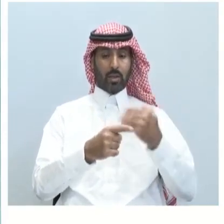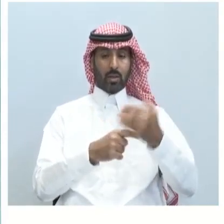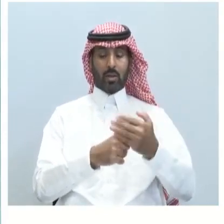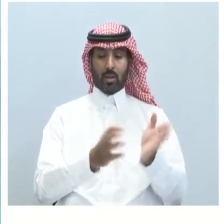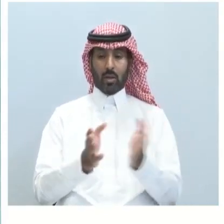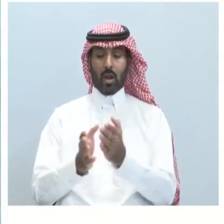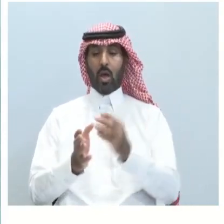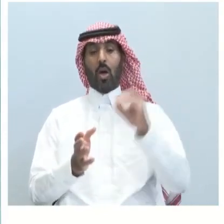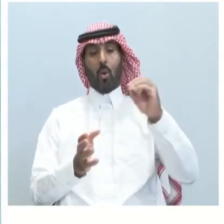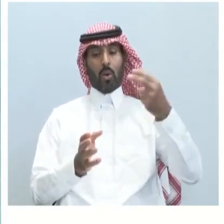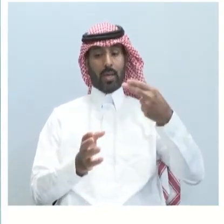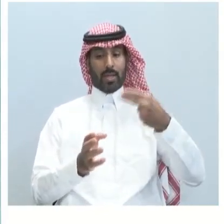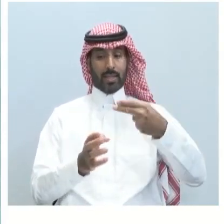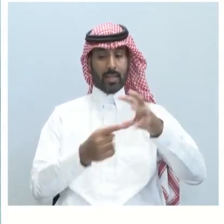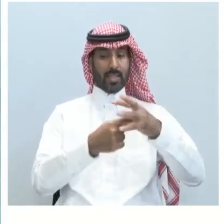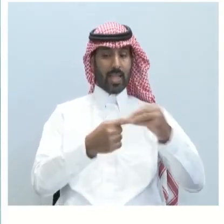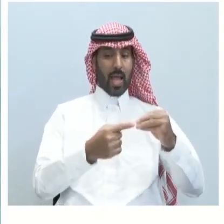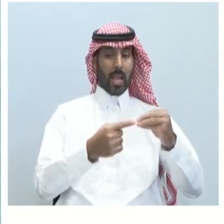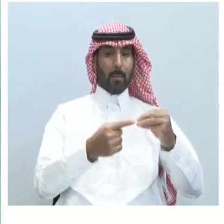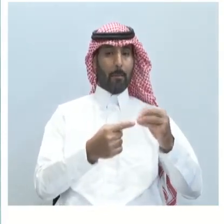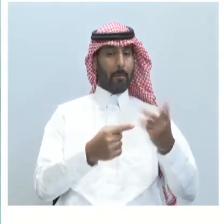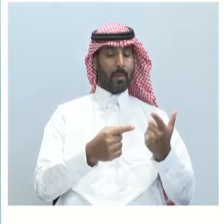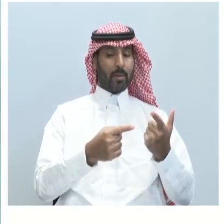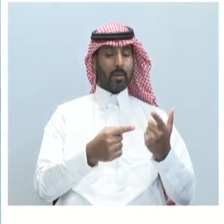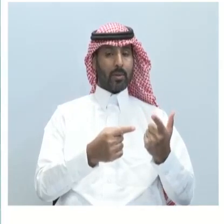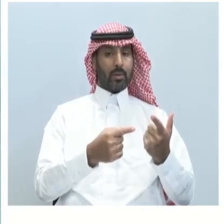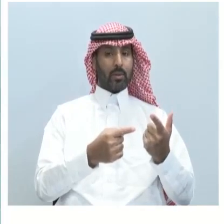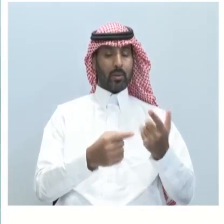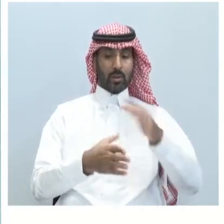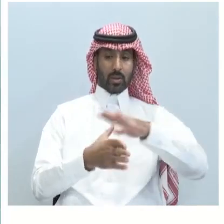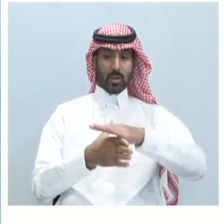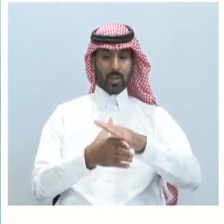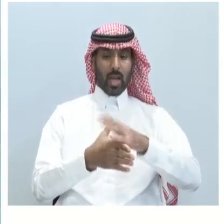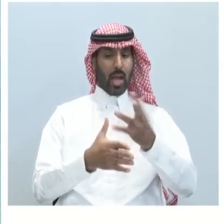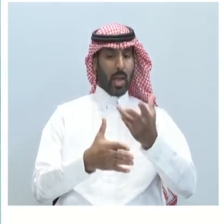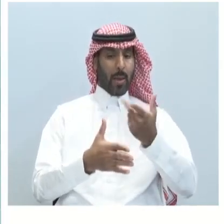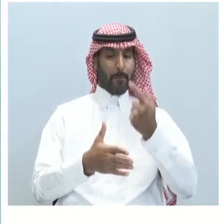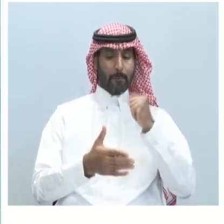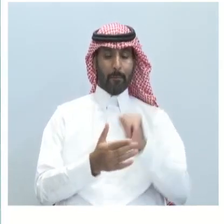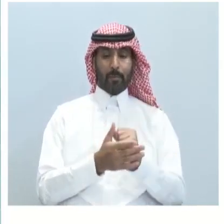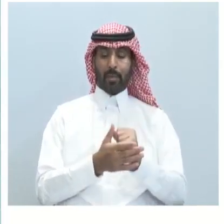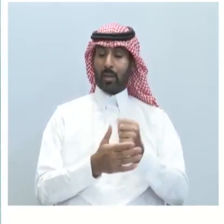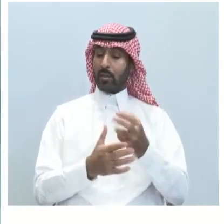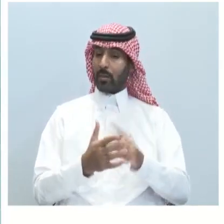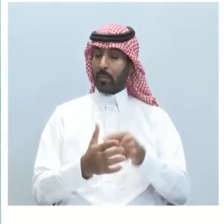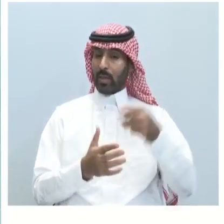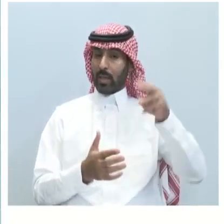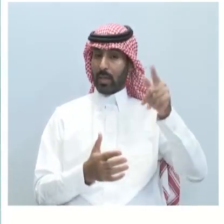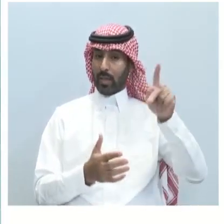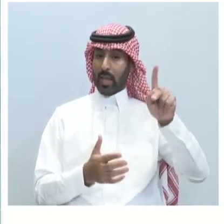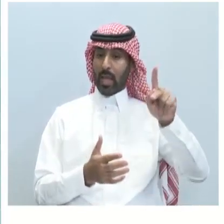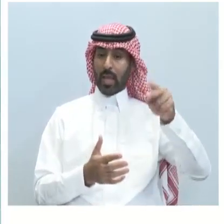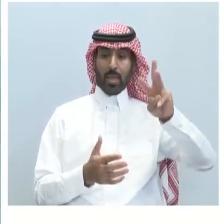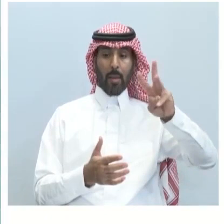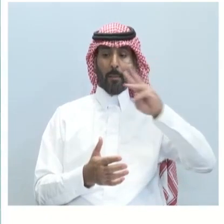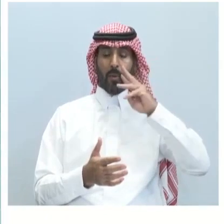وايون مين الهيدروجين باستعمال ماذا دبليو لان الكي دبليو انا عارفه اللي هو